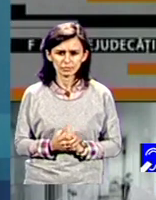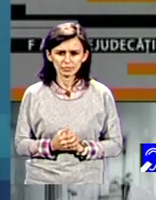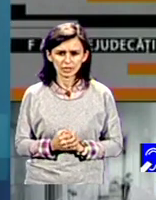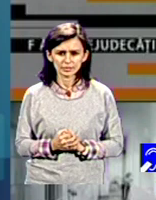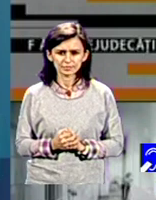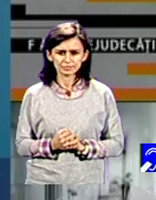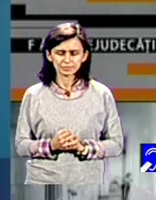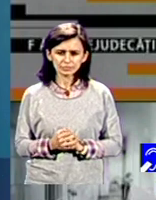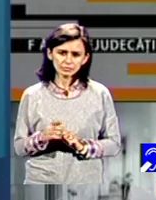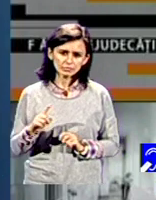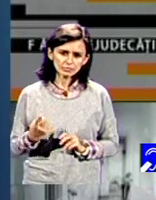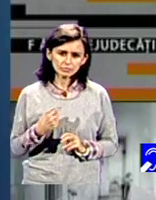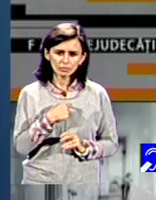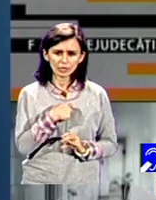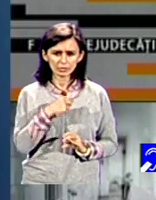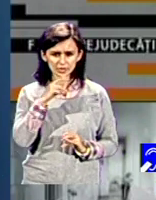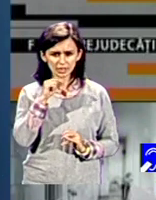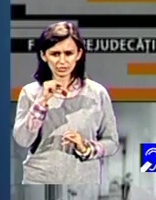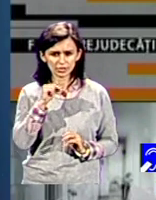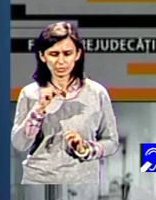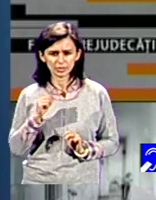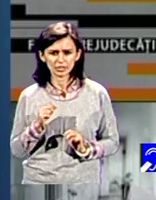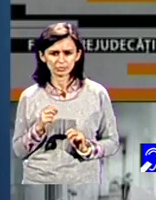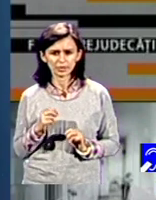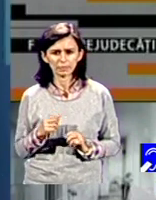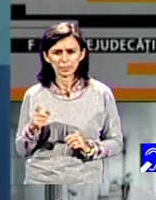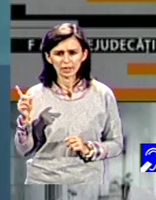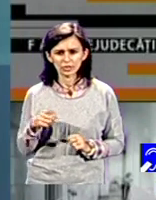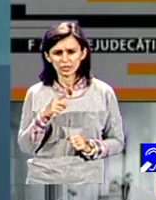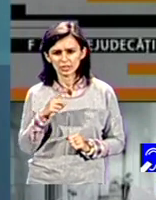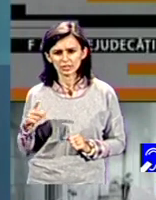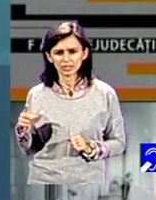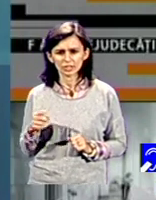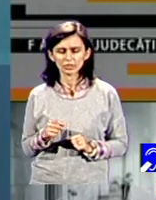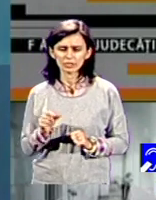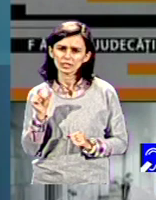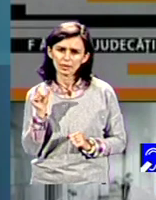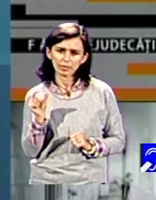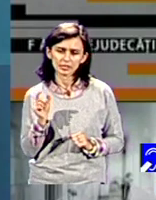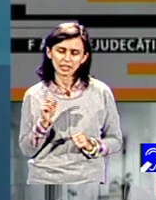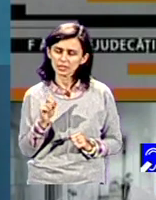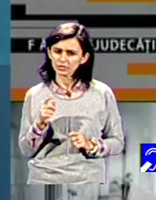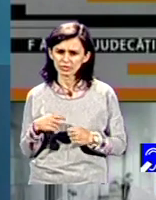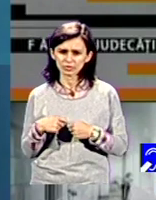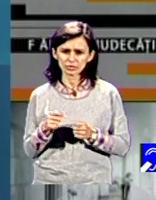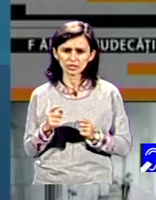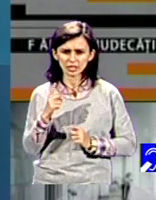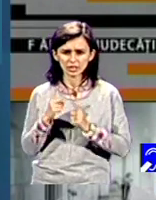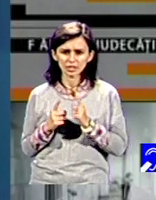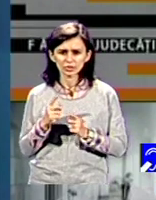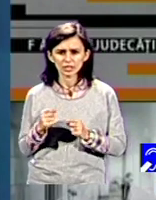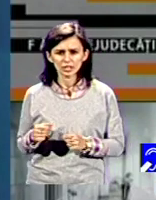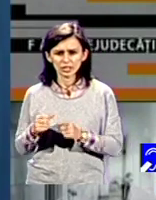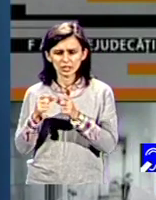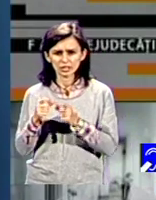îl poate că ar fi putut vorbi inclusiv de o punere sub interdicție parțial adică nu totală în unele domenii ar trebui să ai o persoană care